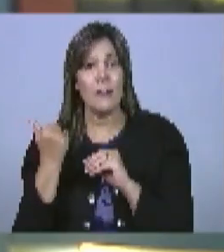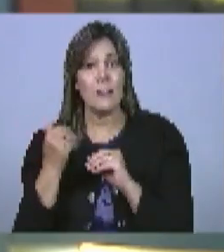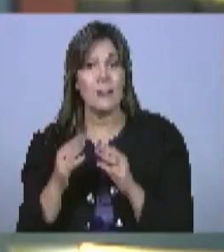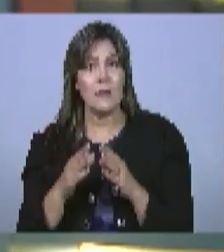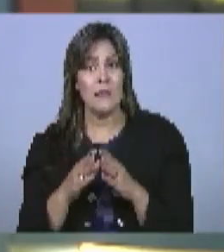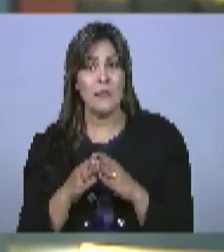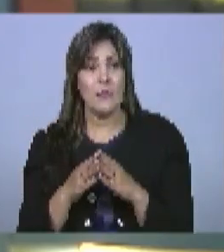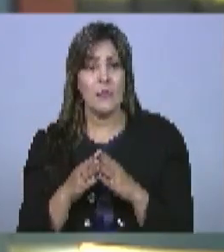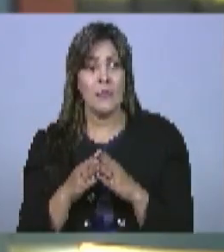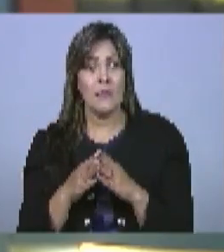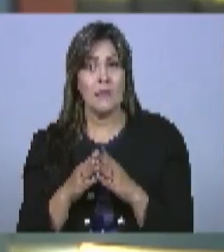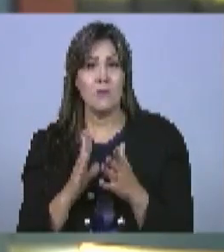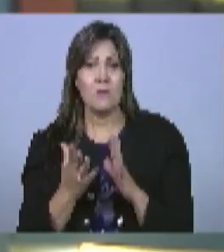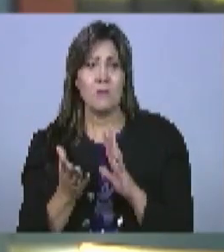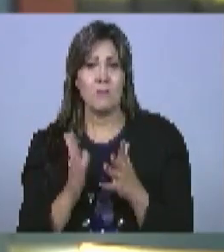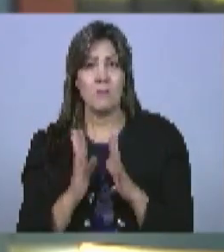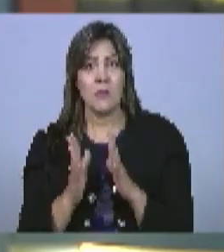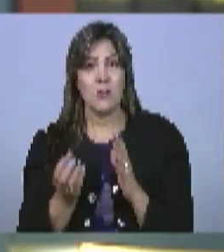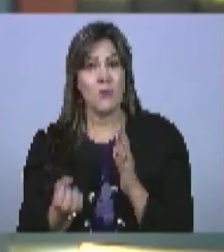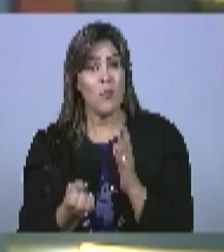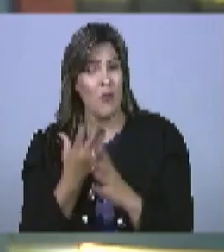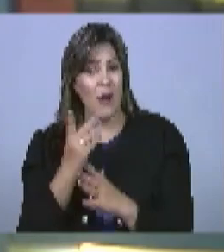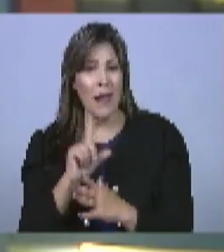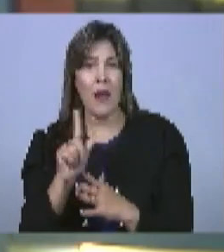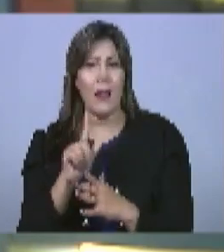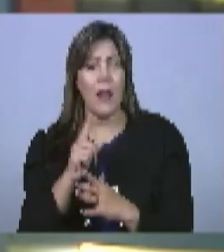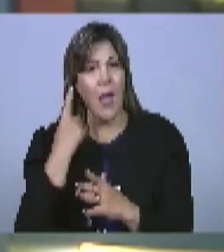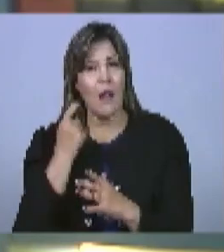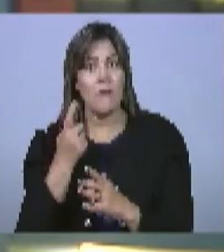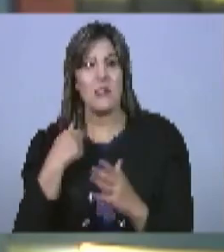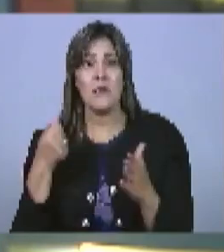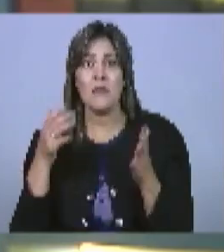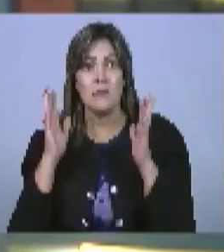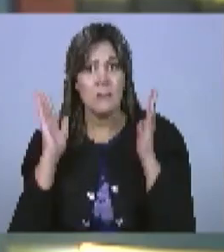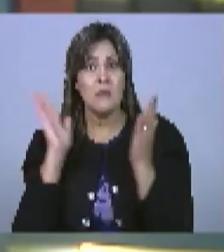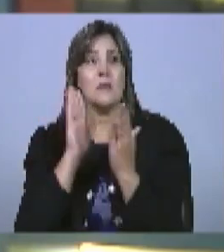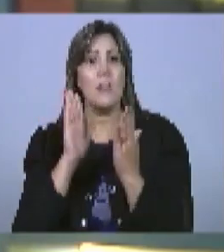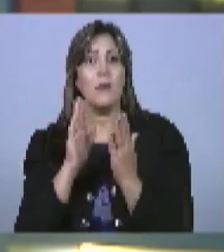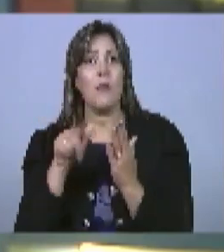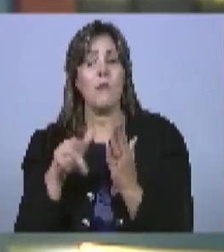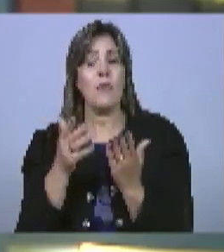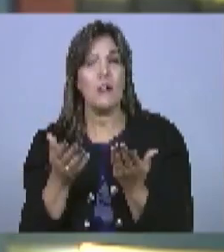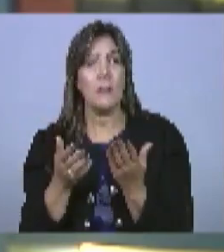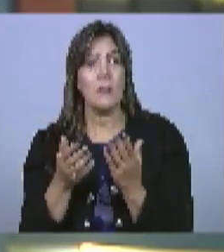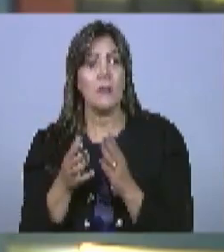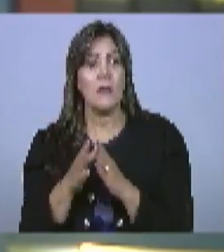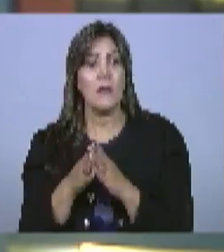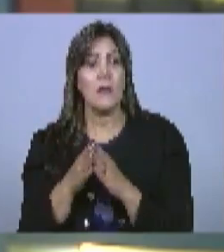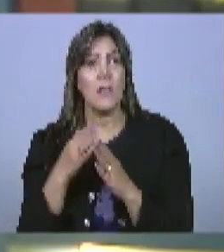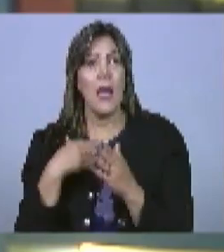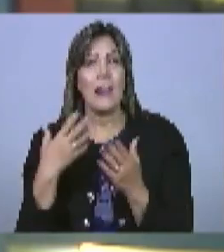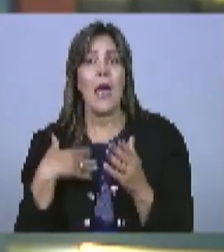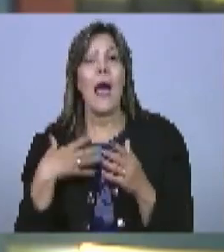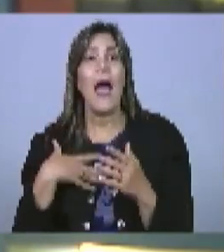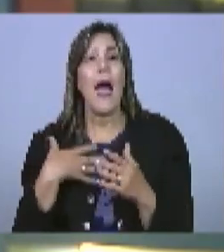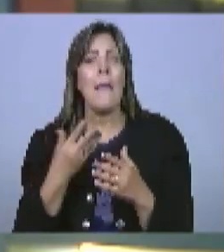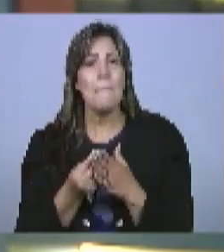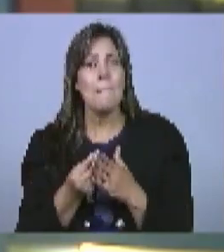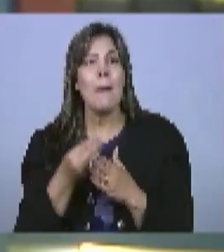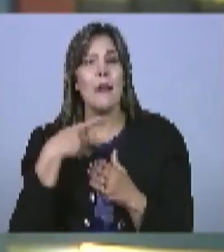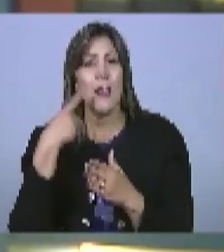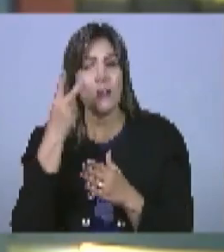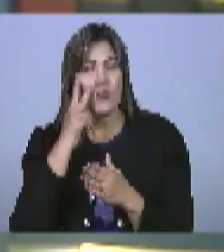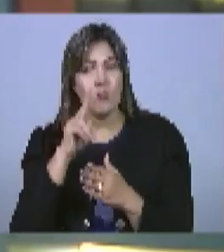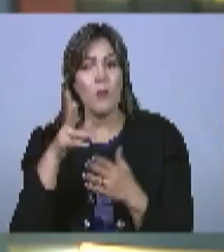فات يعني ما كانتش مفاجاه بالنسبه لي لكن شكلت صدمه واحب برض ان انا اشارككم فيها